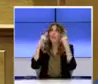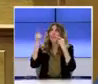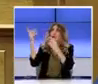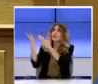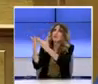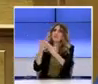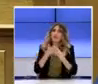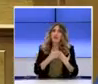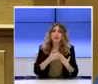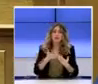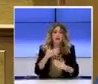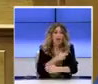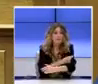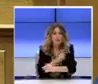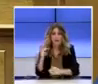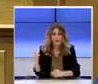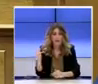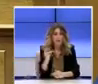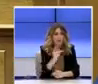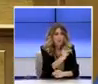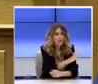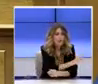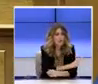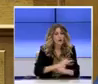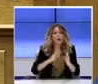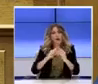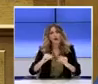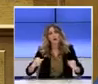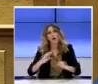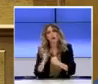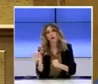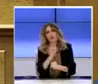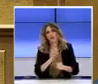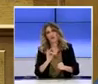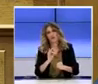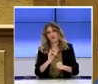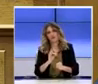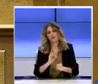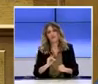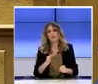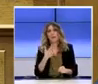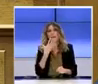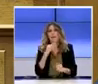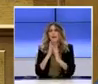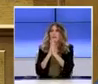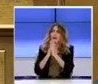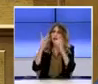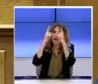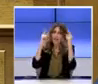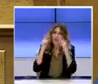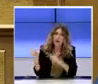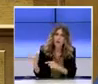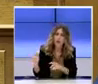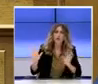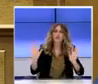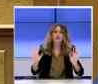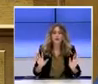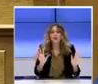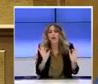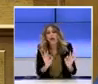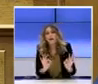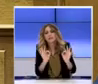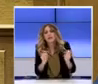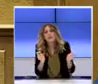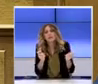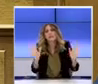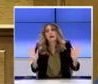περάσει. Το κακό δεν πρόκειται να περάσει αν δεν κάνουμε κάτι κι εμείς για να περάσει. Αν η κυβέρνηση που έχει την